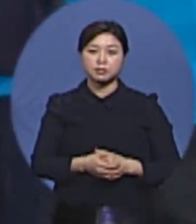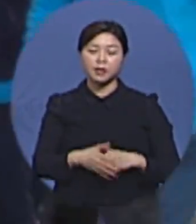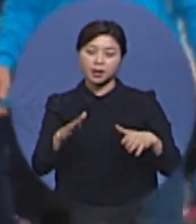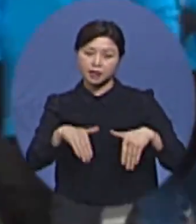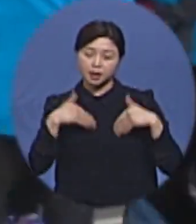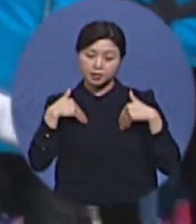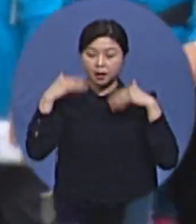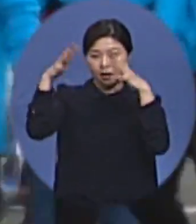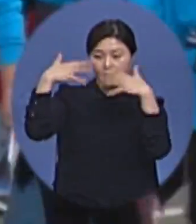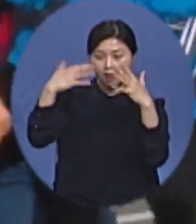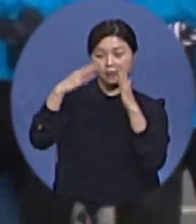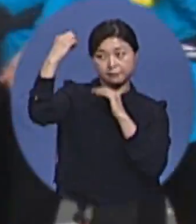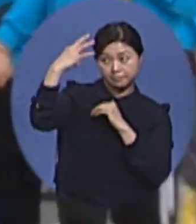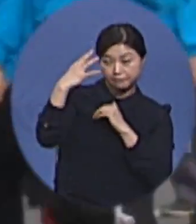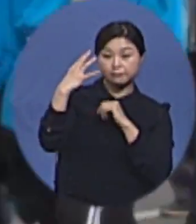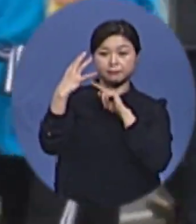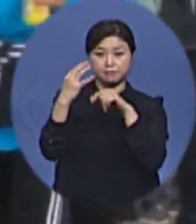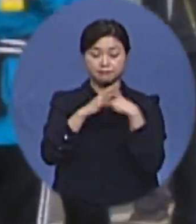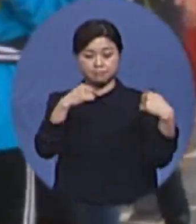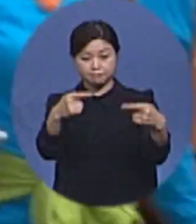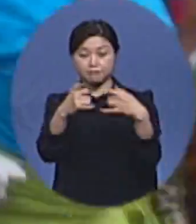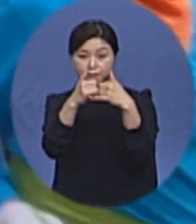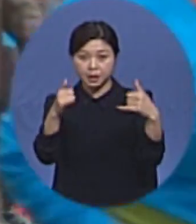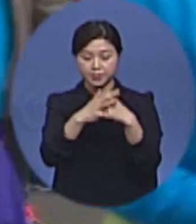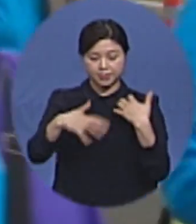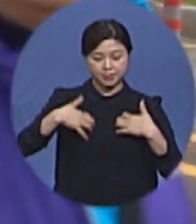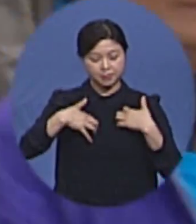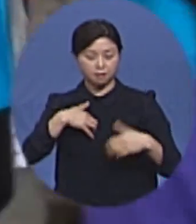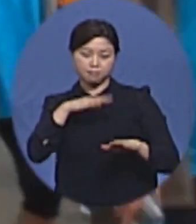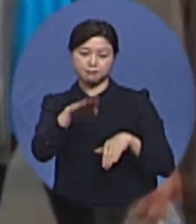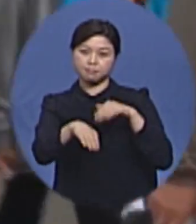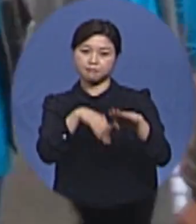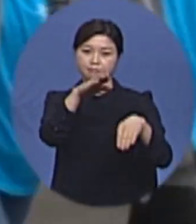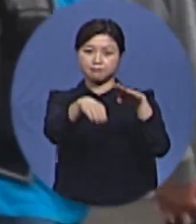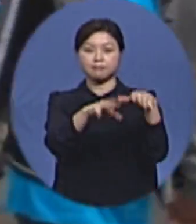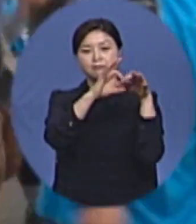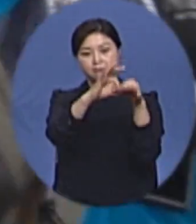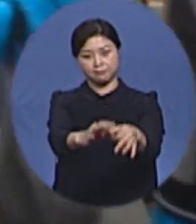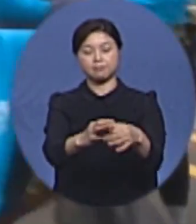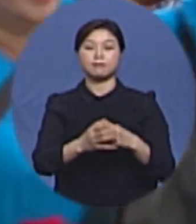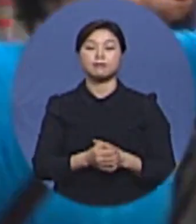따스한 가을 햇살 아래 참가자들의 즐거운 발걸음이 이어지고 있습니다.